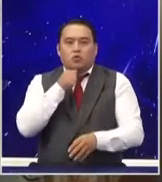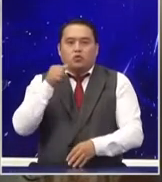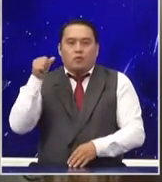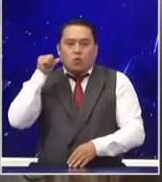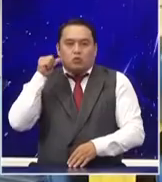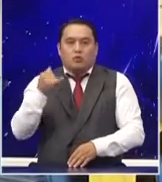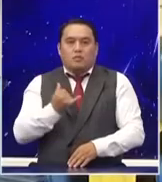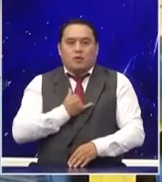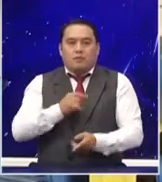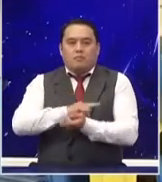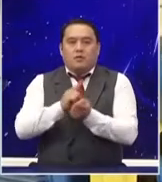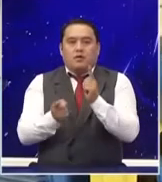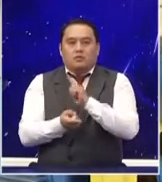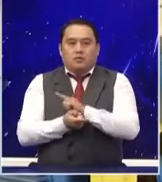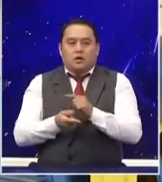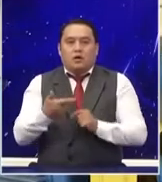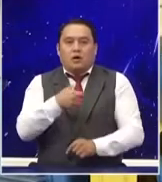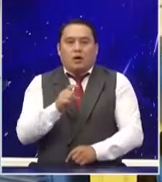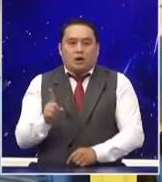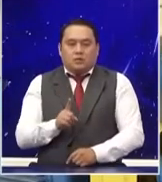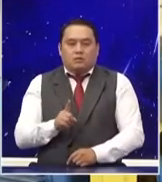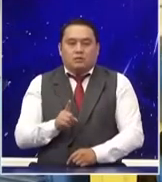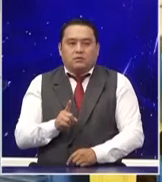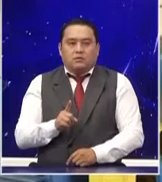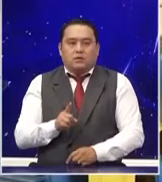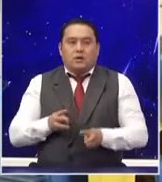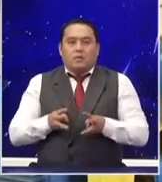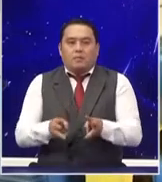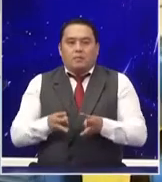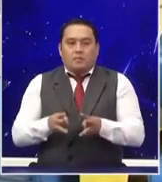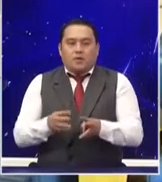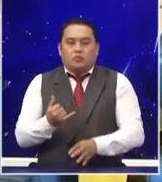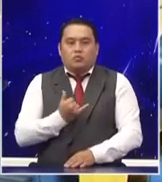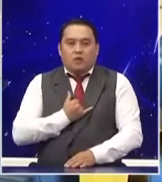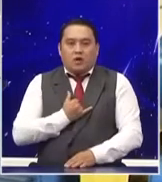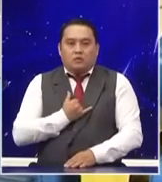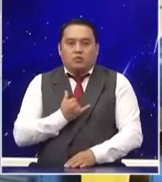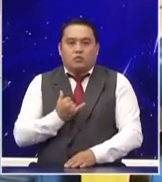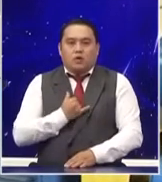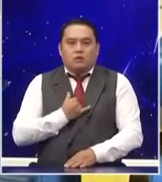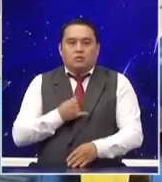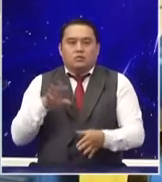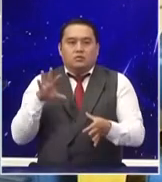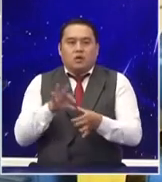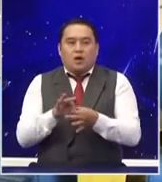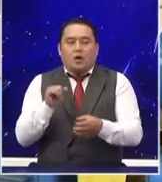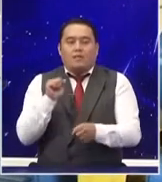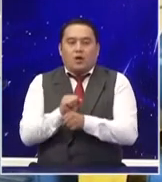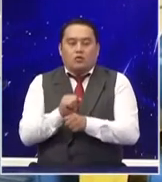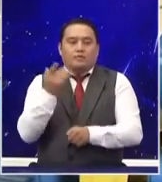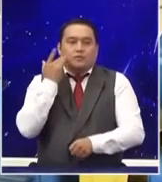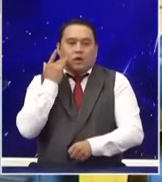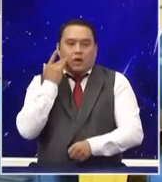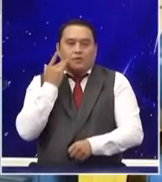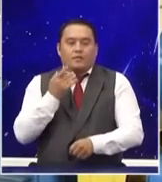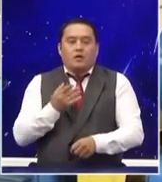перешли на газовое отопление. Мазутное отопление у нас, как в целом мы его не отключали, он находится как резервное